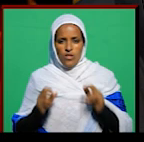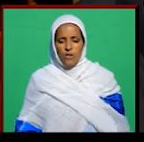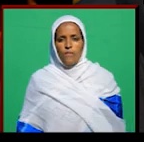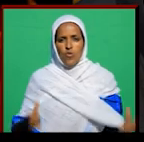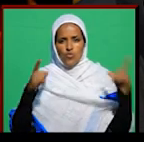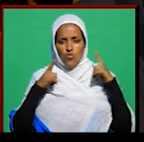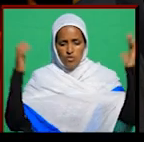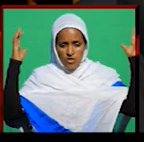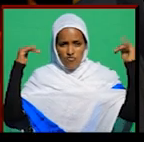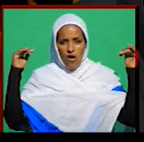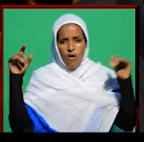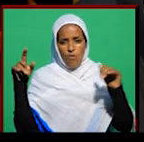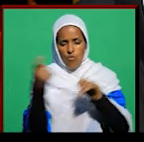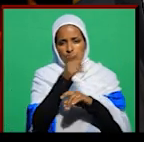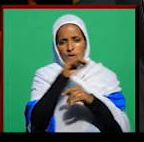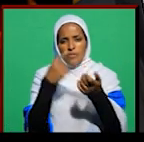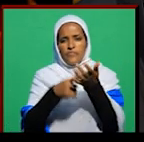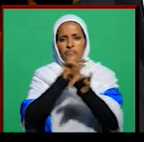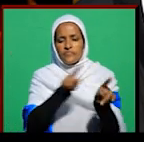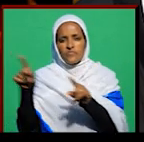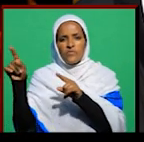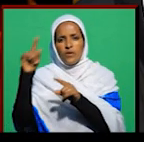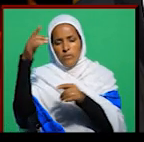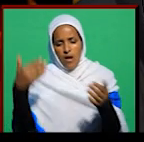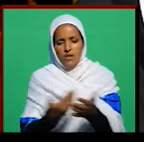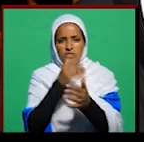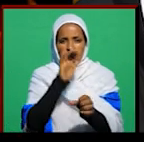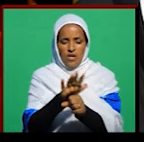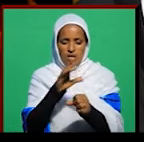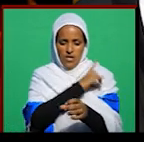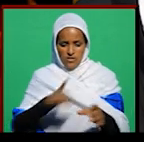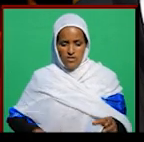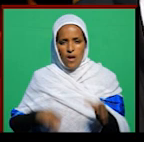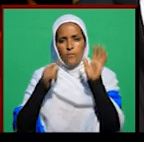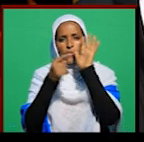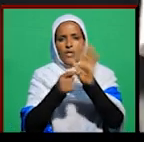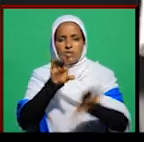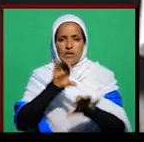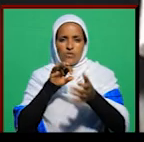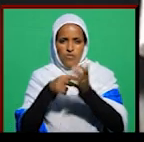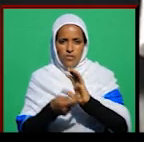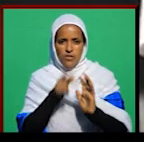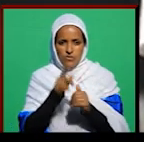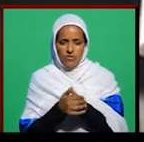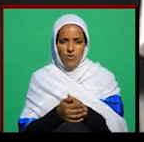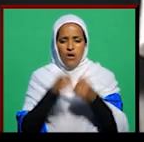ለመኖሩ ተስፋ እንደሆነ ደግሞ ያው በዚህ ደግሞ በሐዲስ ኪዳን አንዱ ለክርስትናችን ምልክት እናደርገዋለን ማለት ነው።